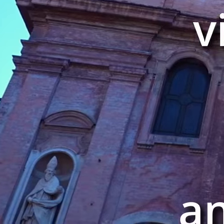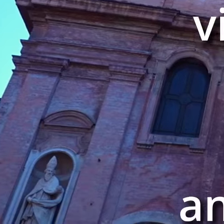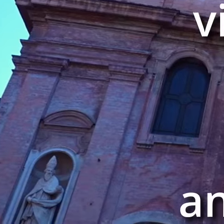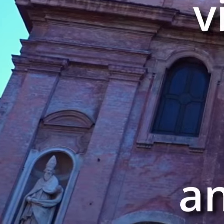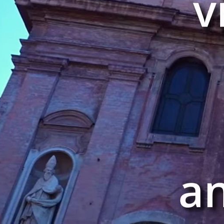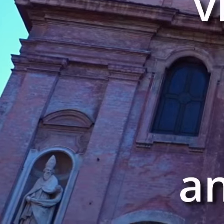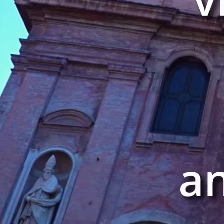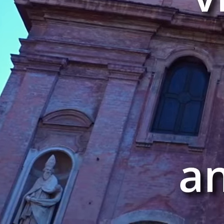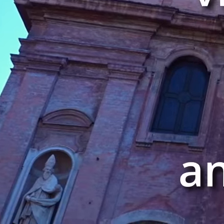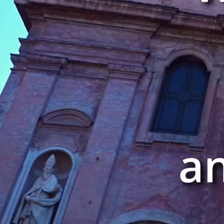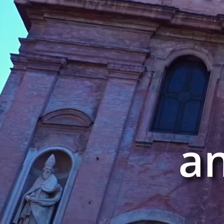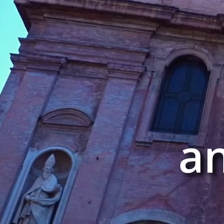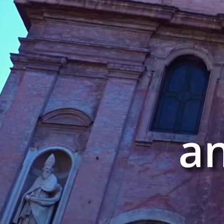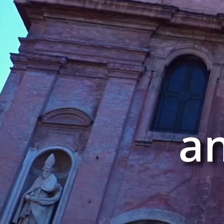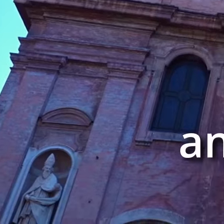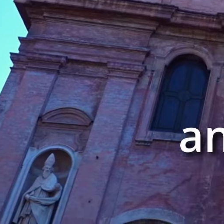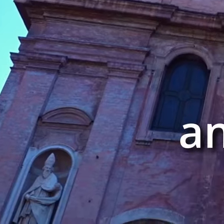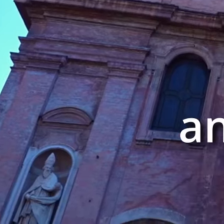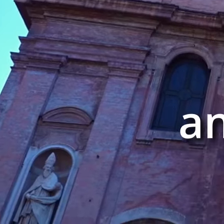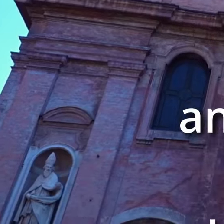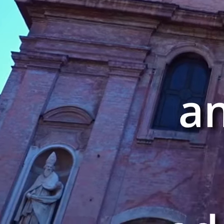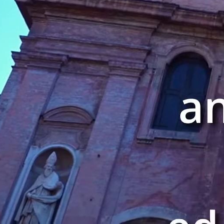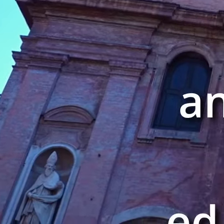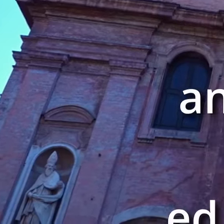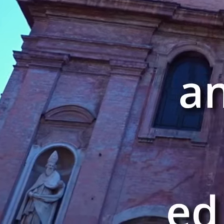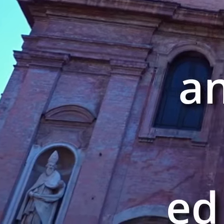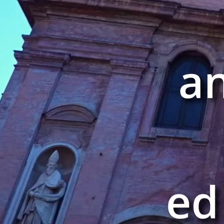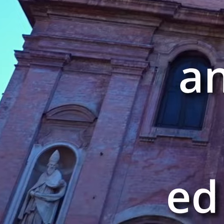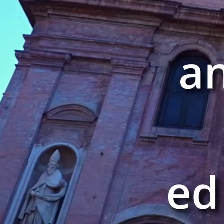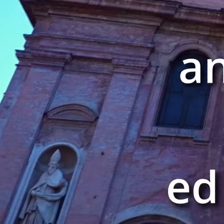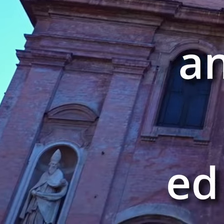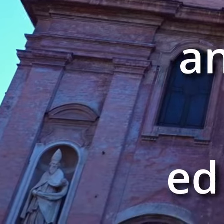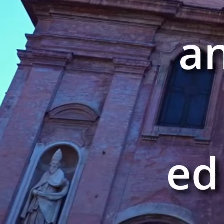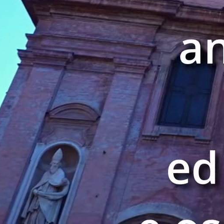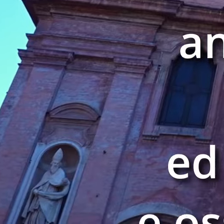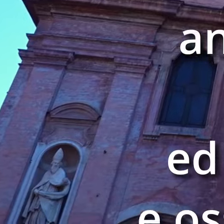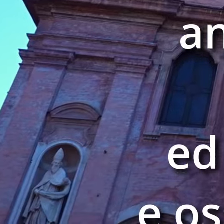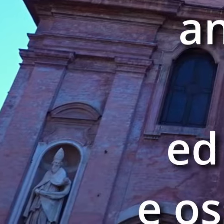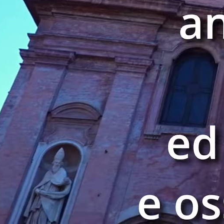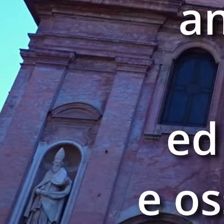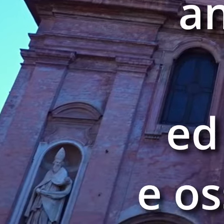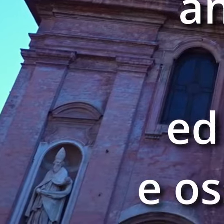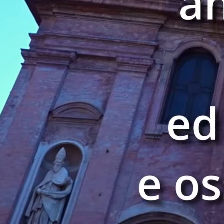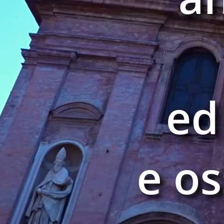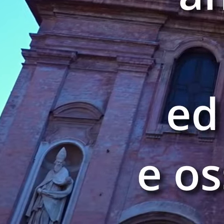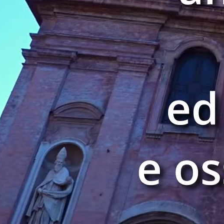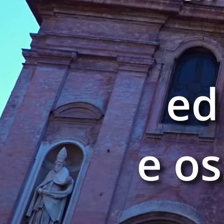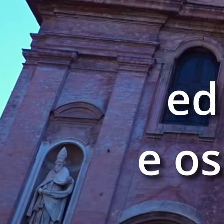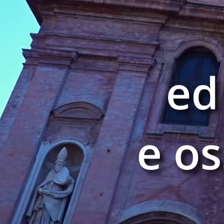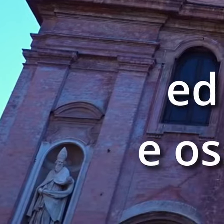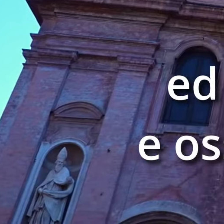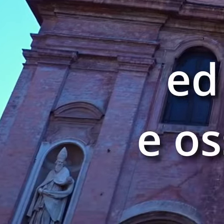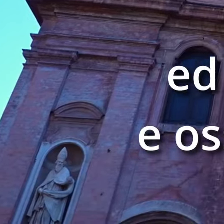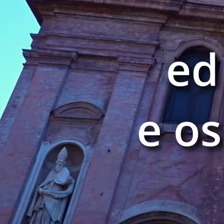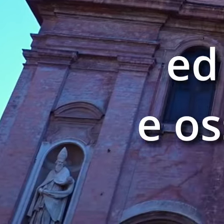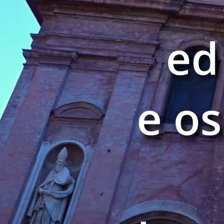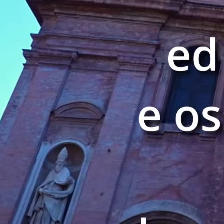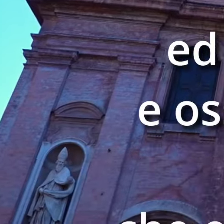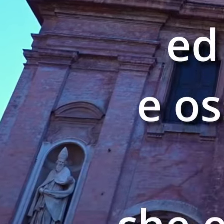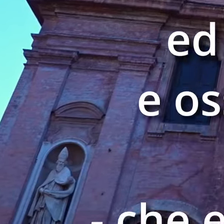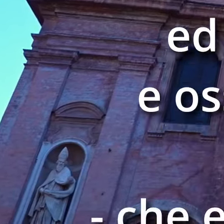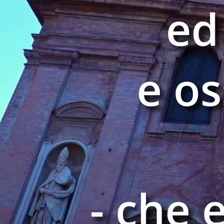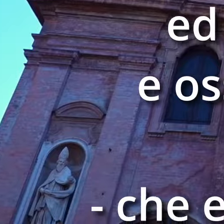Chinò i teli posati là ma non entrò giunse intanto anche Simon Pietro che lo